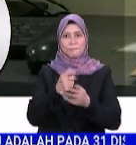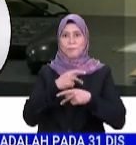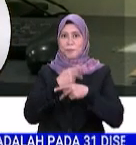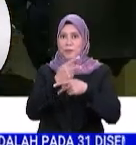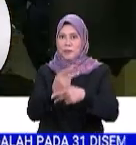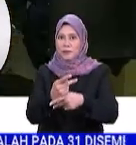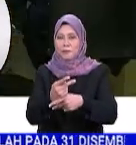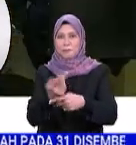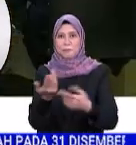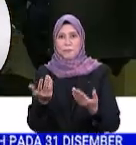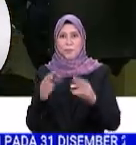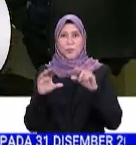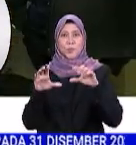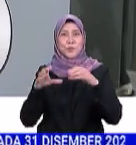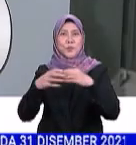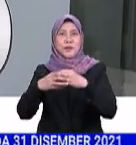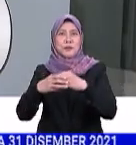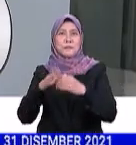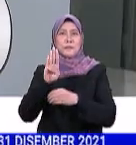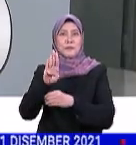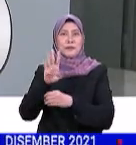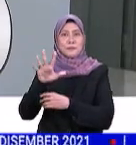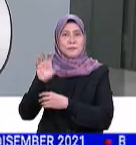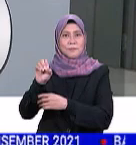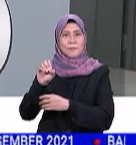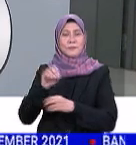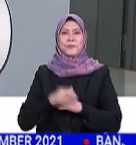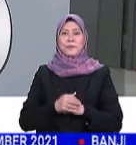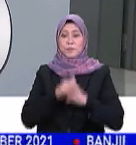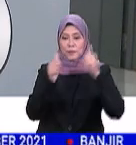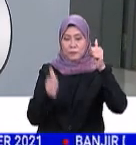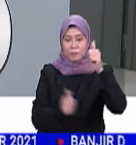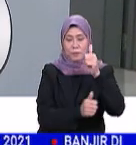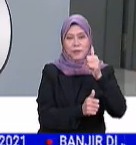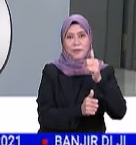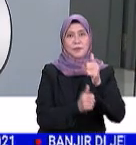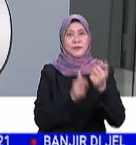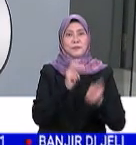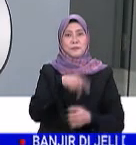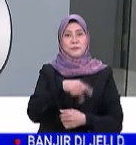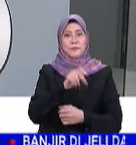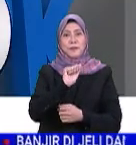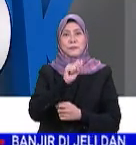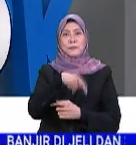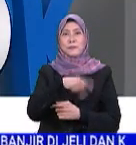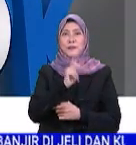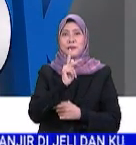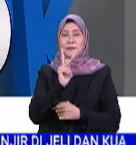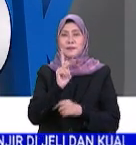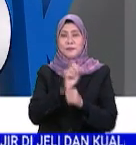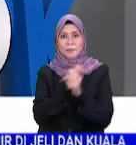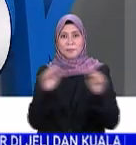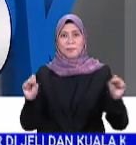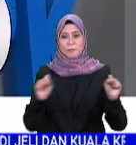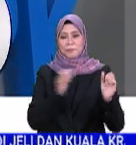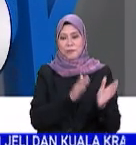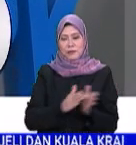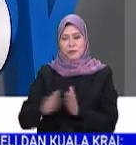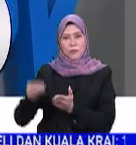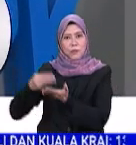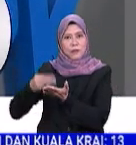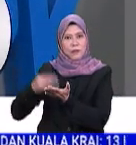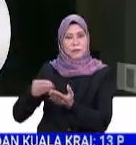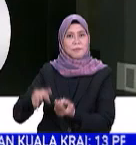yang berada dalam kumpulan B50. Di bawahnya, AKPK akan menyediakan pelan keuangan